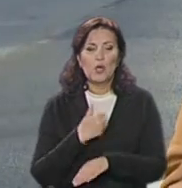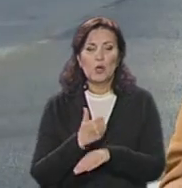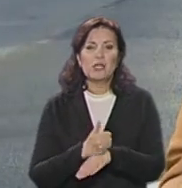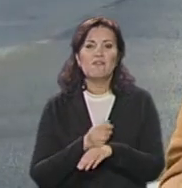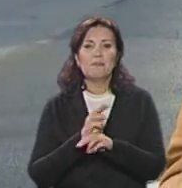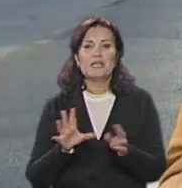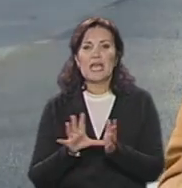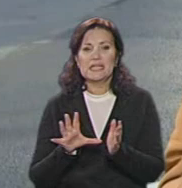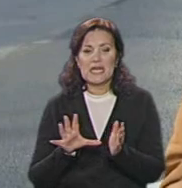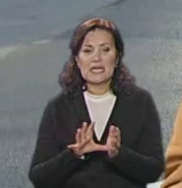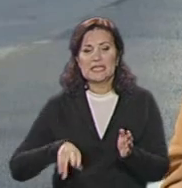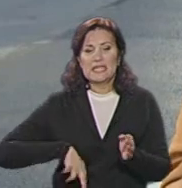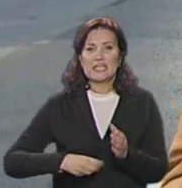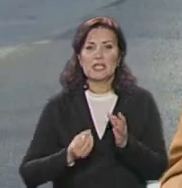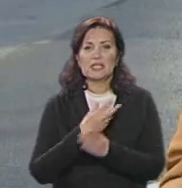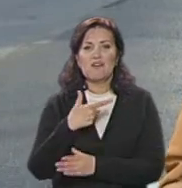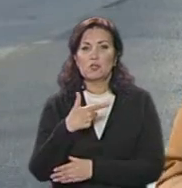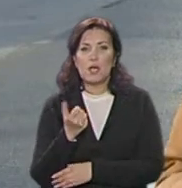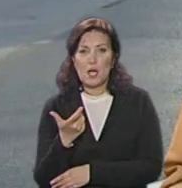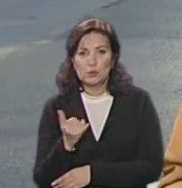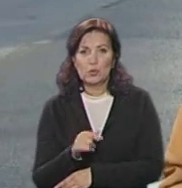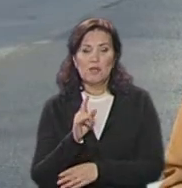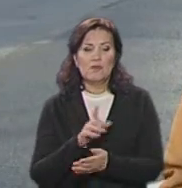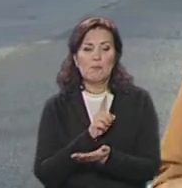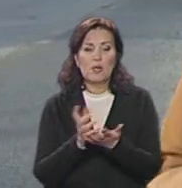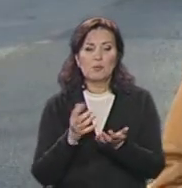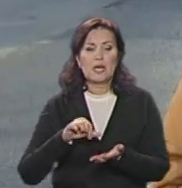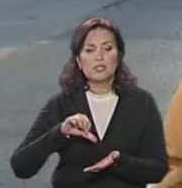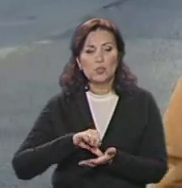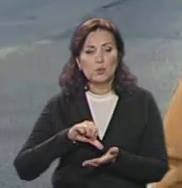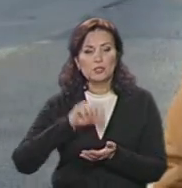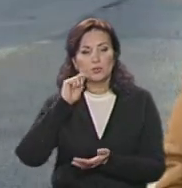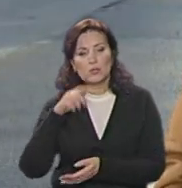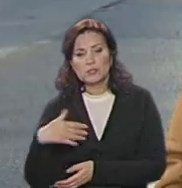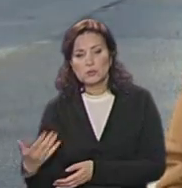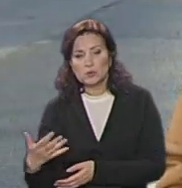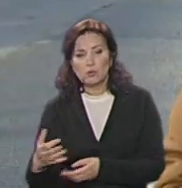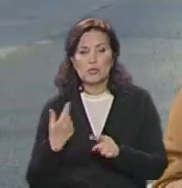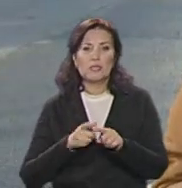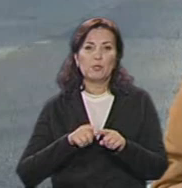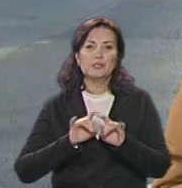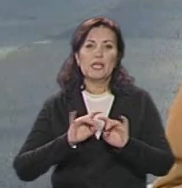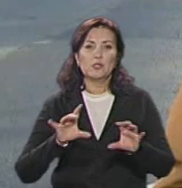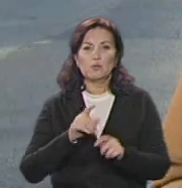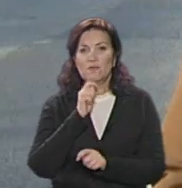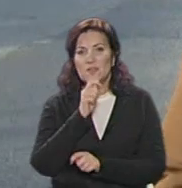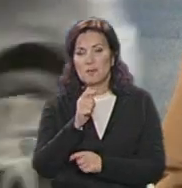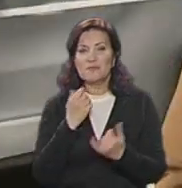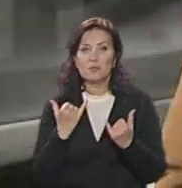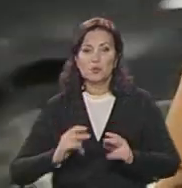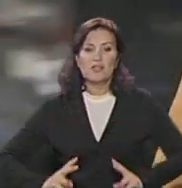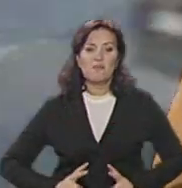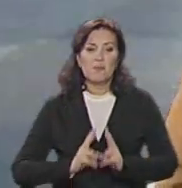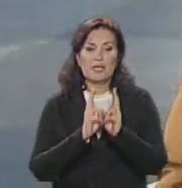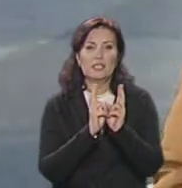Міненерго Оржель та директор Нафтогазу Вітренко. Вони мають брати участь з української сторони. Про це розповів на брифінгу сьогодні у Парижі